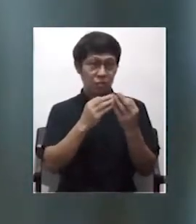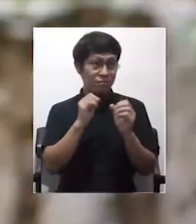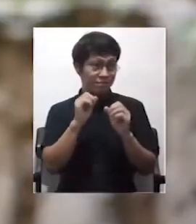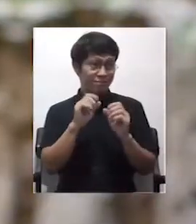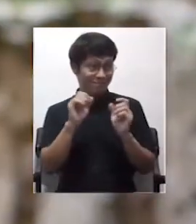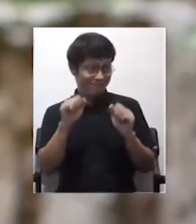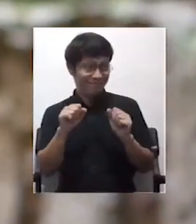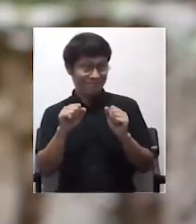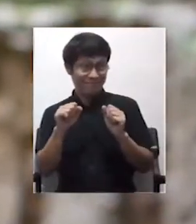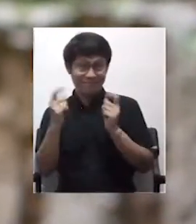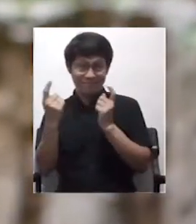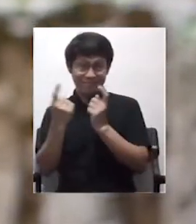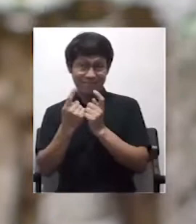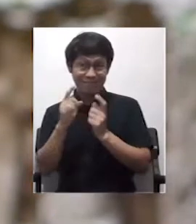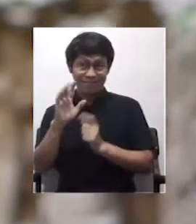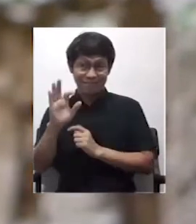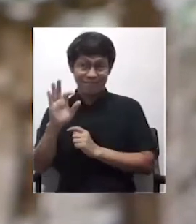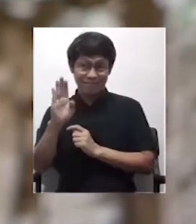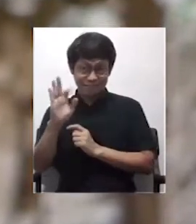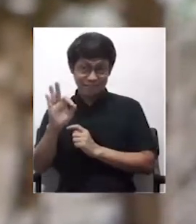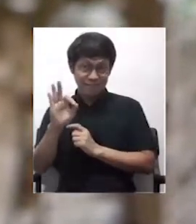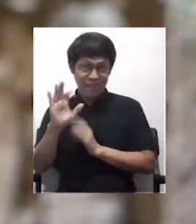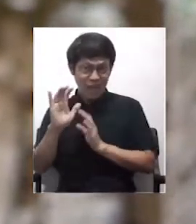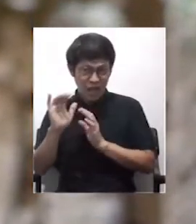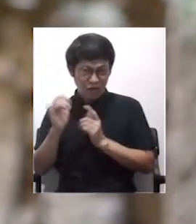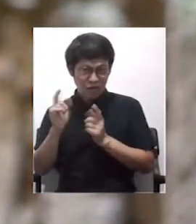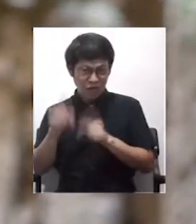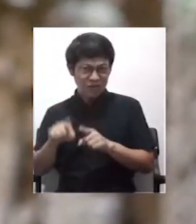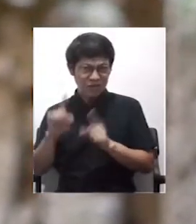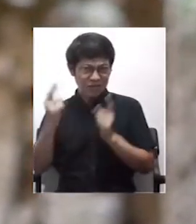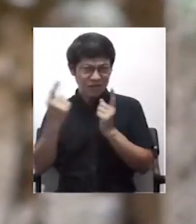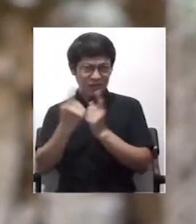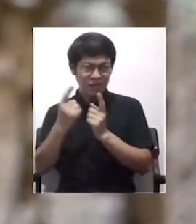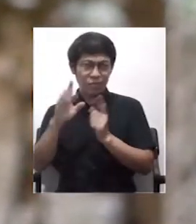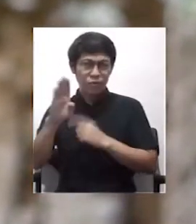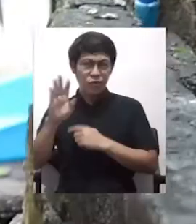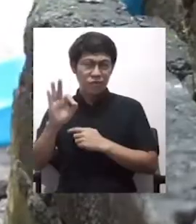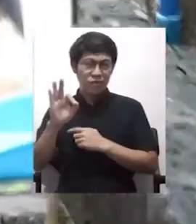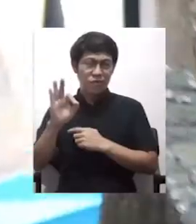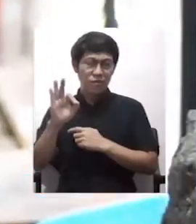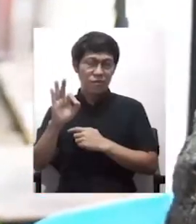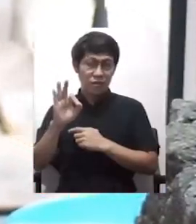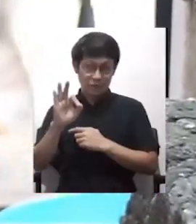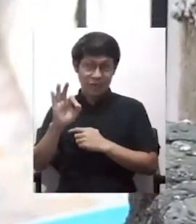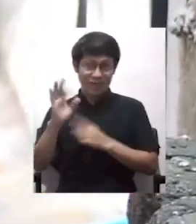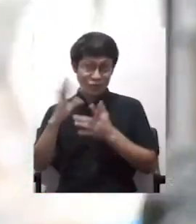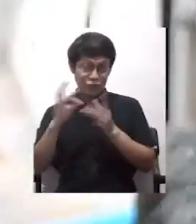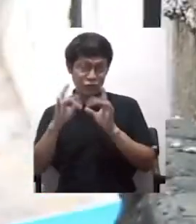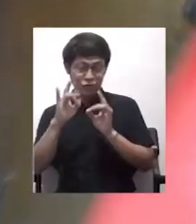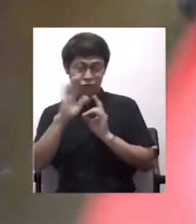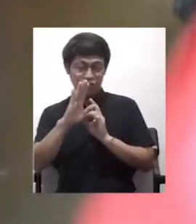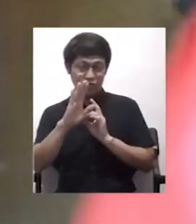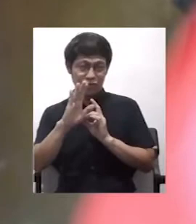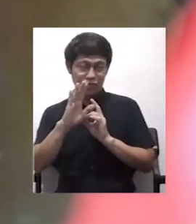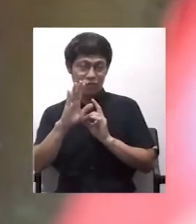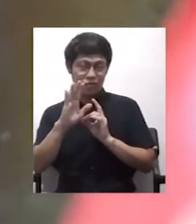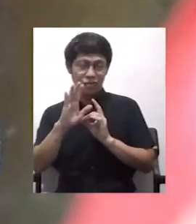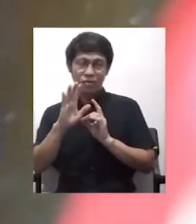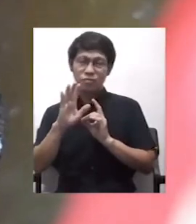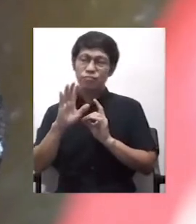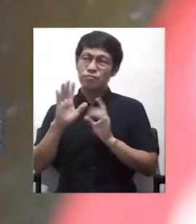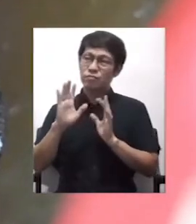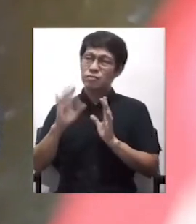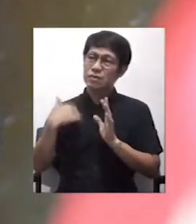lang makakilala ng isang lalaki na, siyempre, ganito yung ano ko. Siyempre, iba-ibang lalaki, iiwan ako kasi may sakit